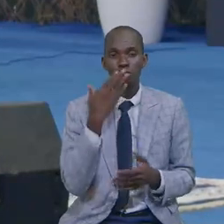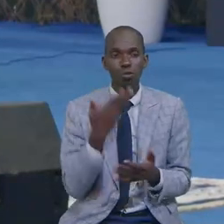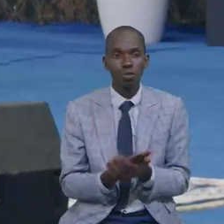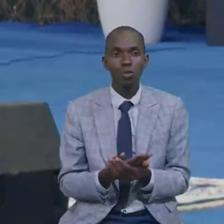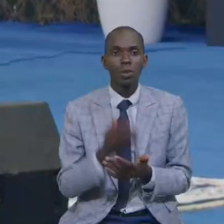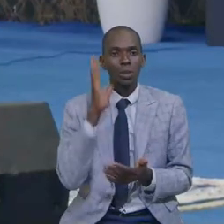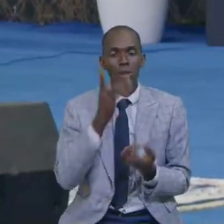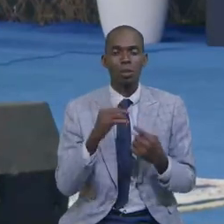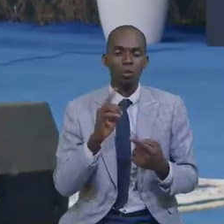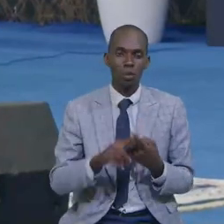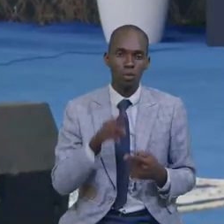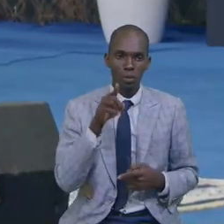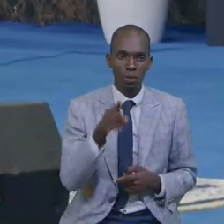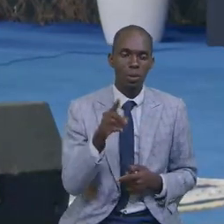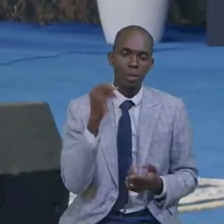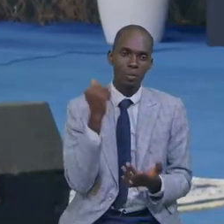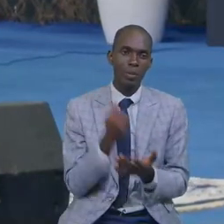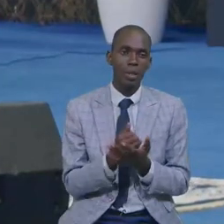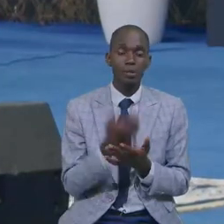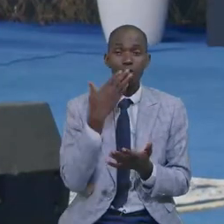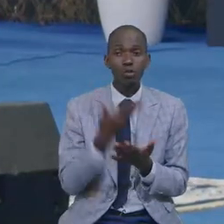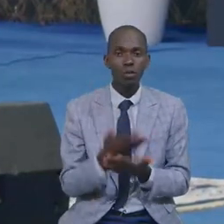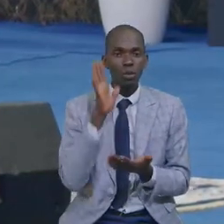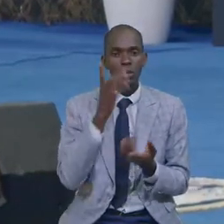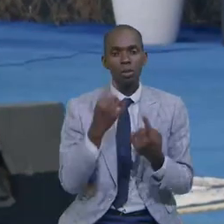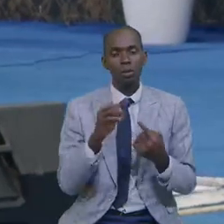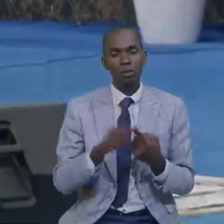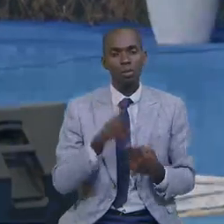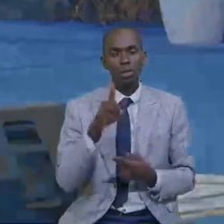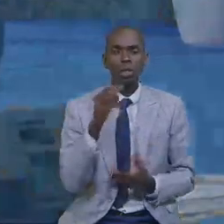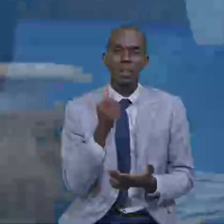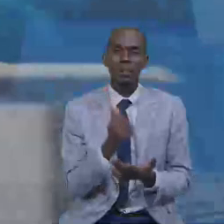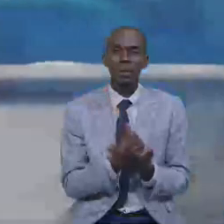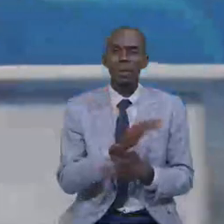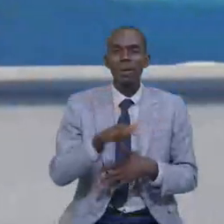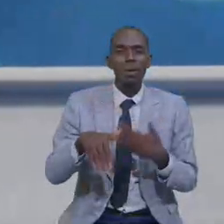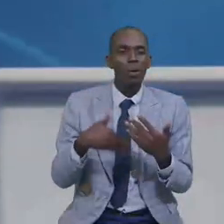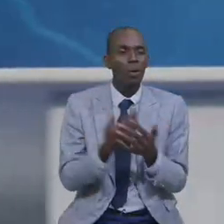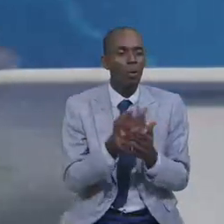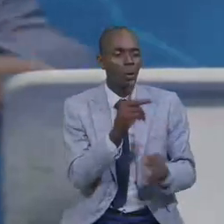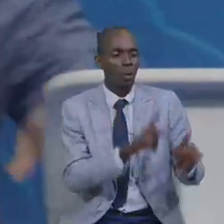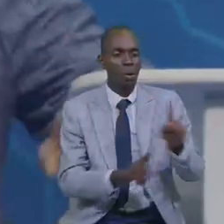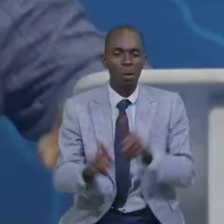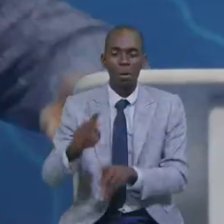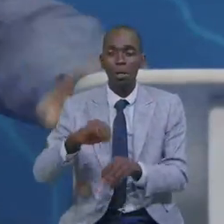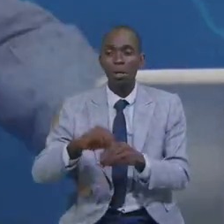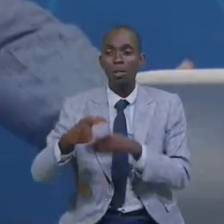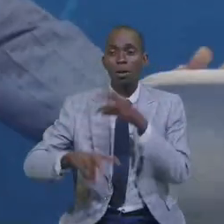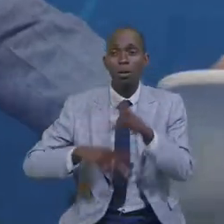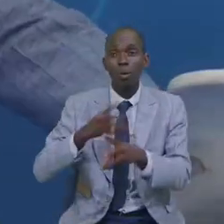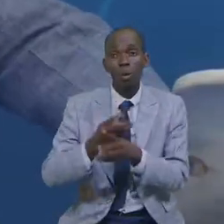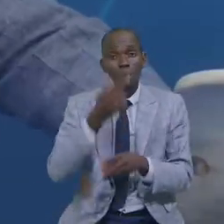tu joueras ainsi du bonheur tu joueras ainsi du bonheur les gens du monde